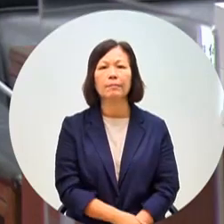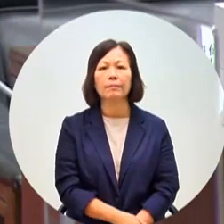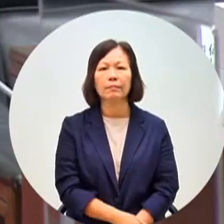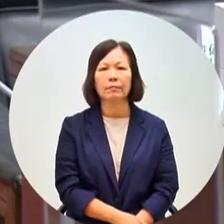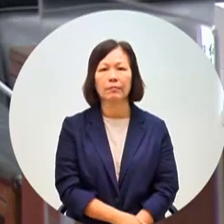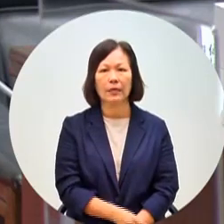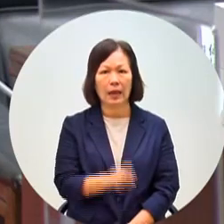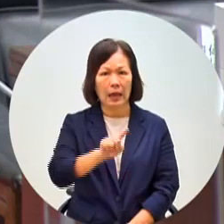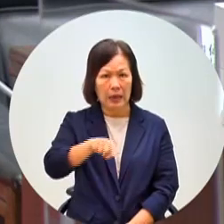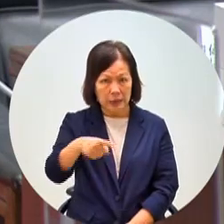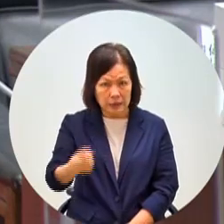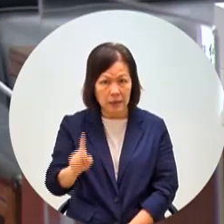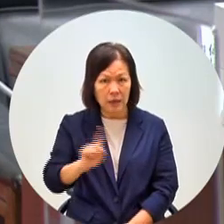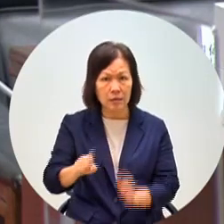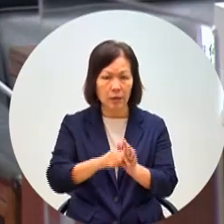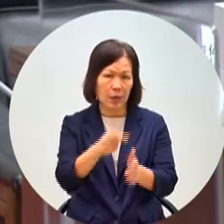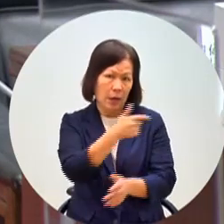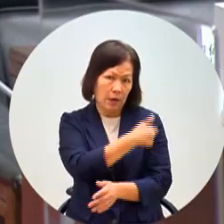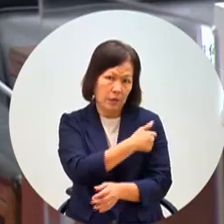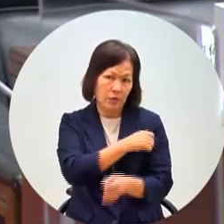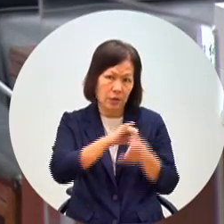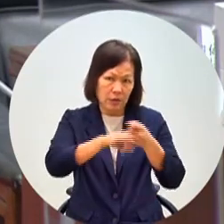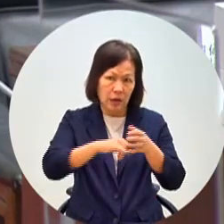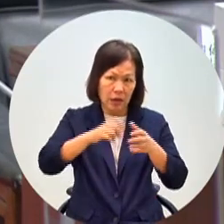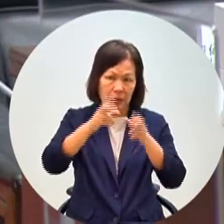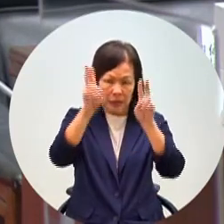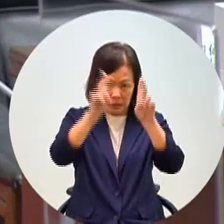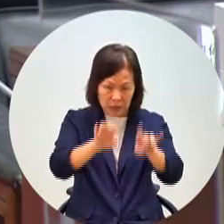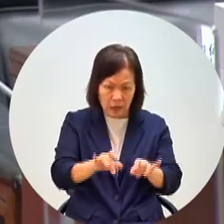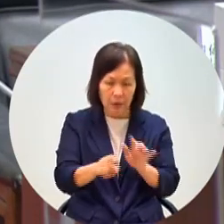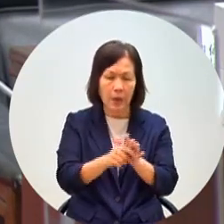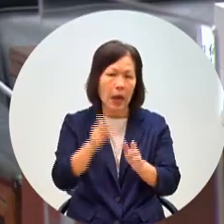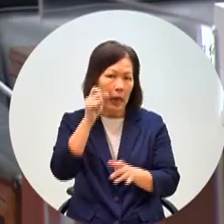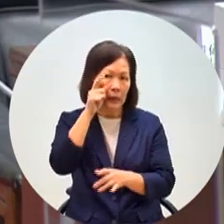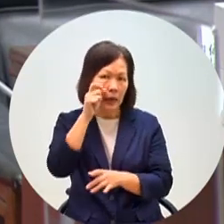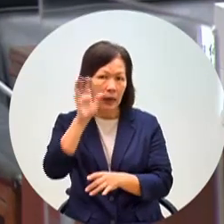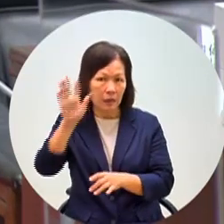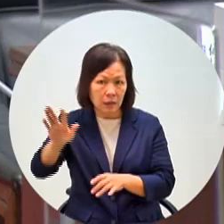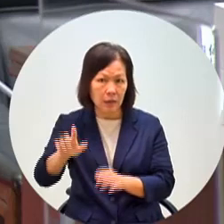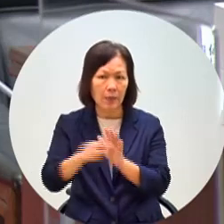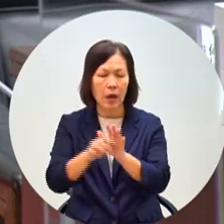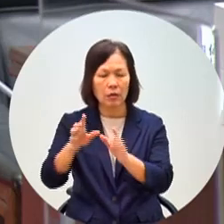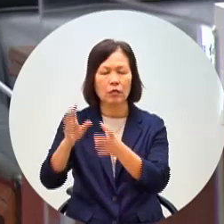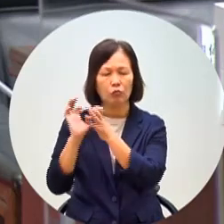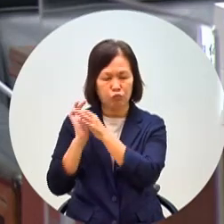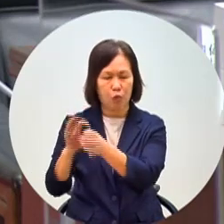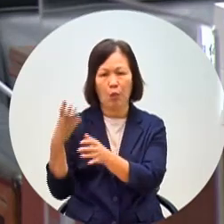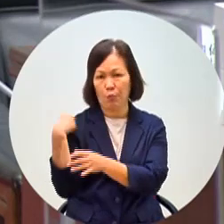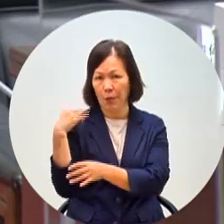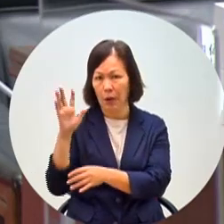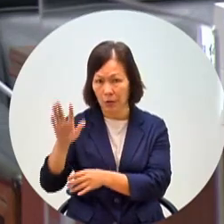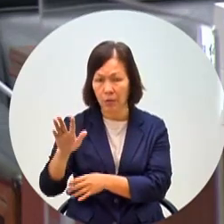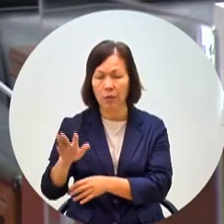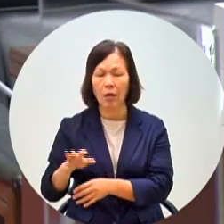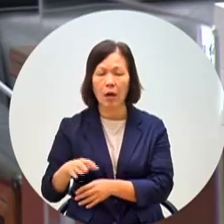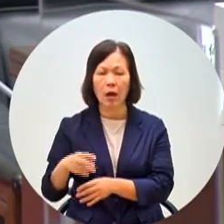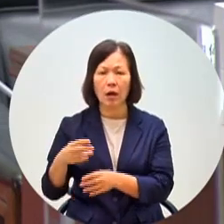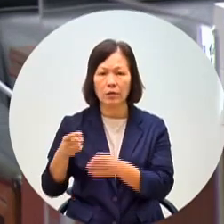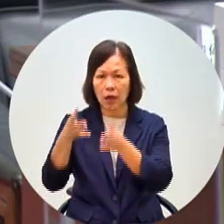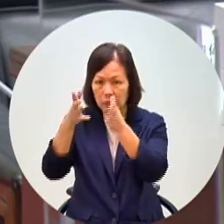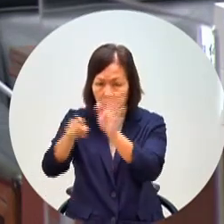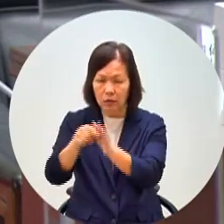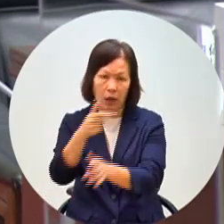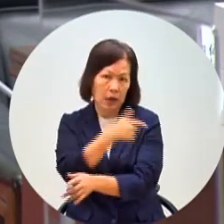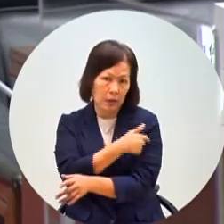接下来就是看我们疫苗预约系统，人家台南的目前都还在使用，而且可以针对疫